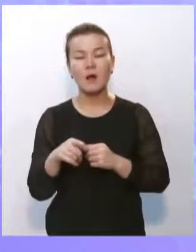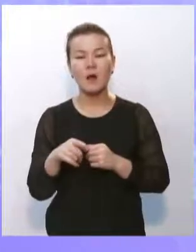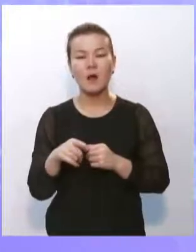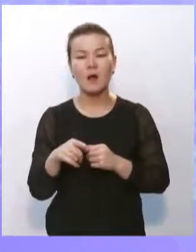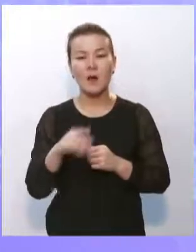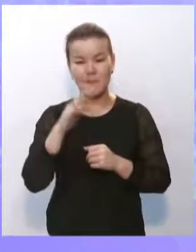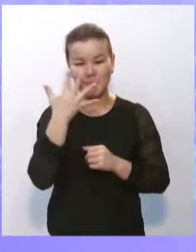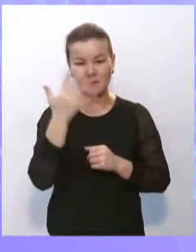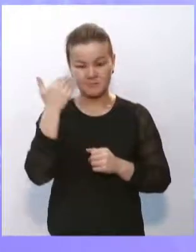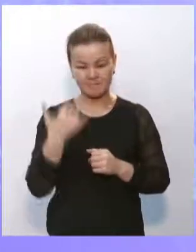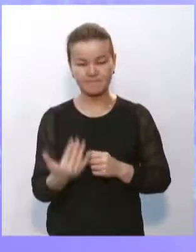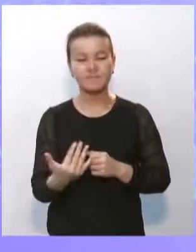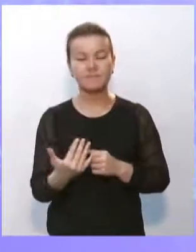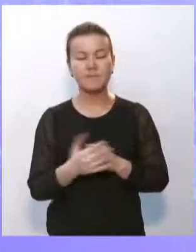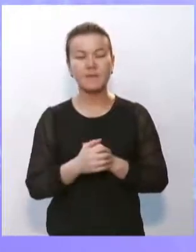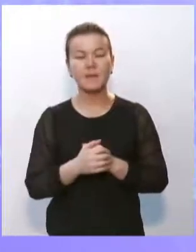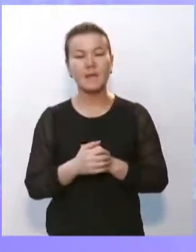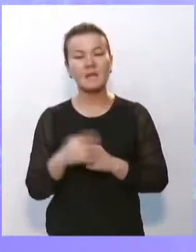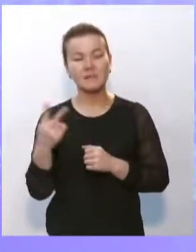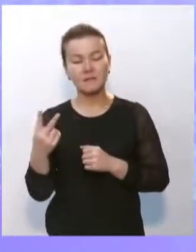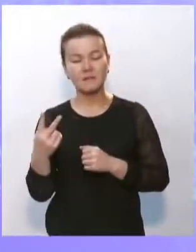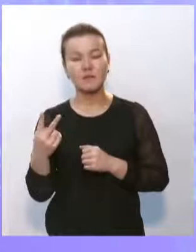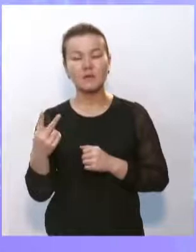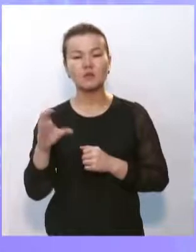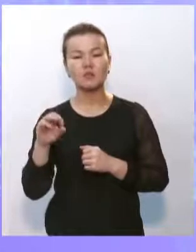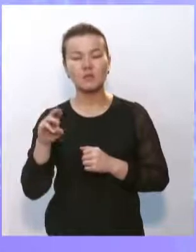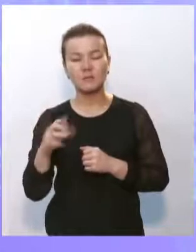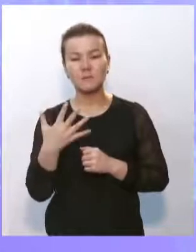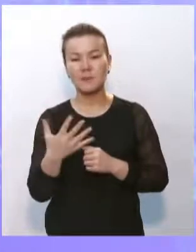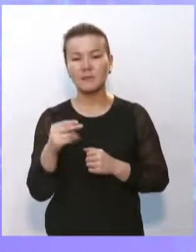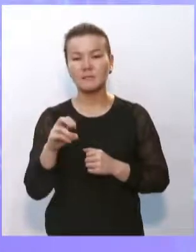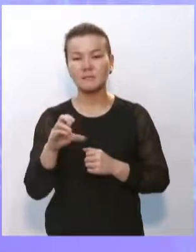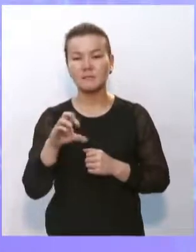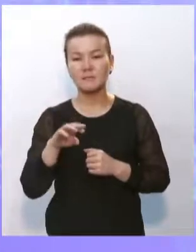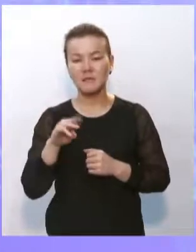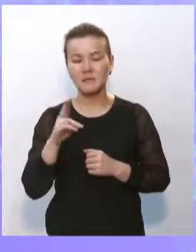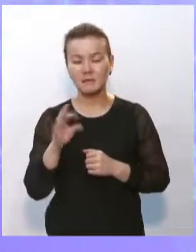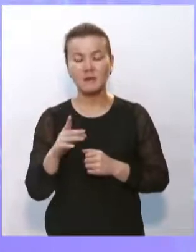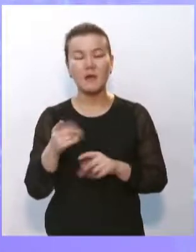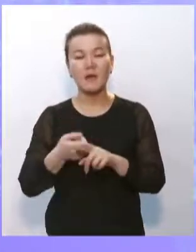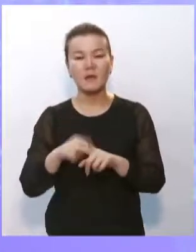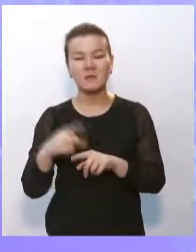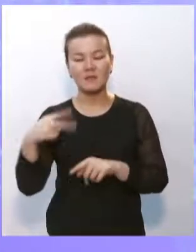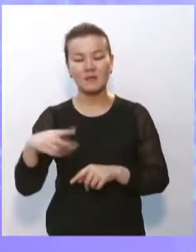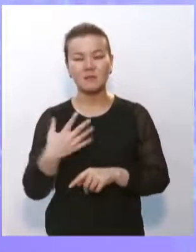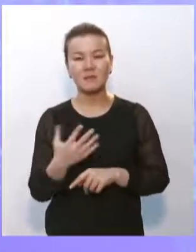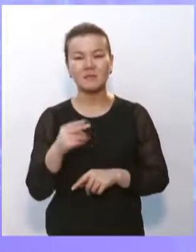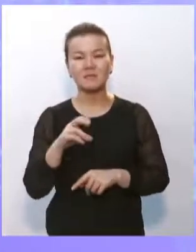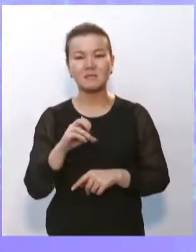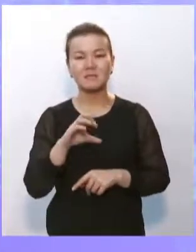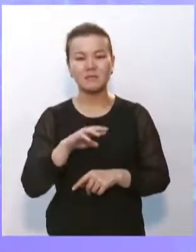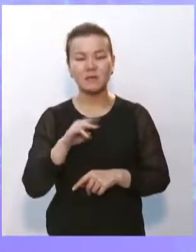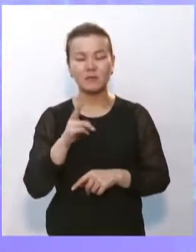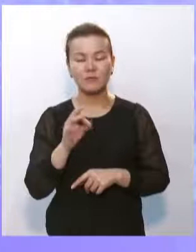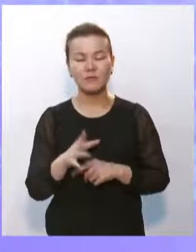две сотни и пять десятков это двадцать пять десятков делим